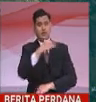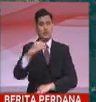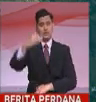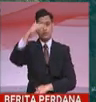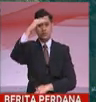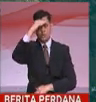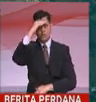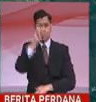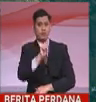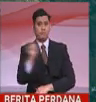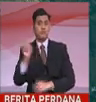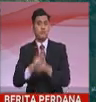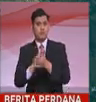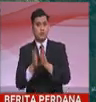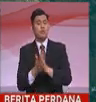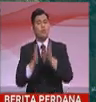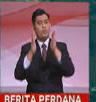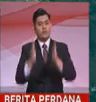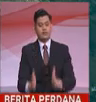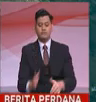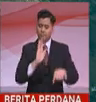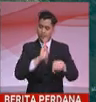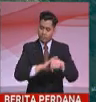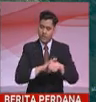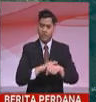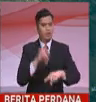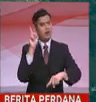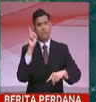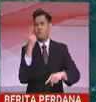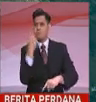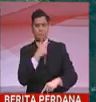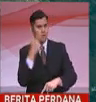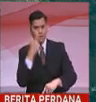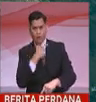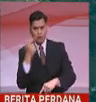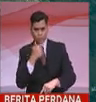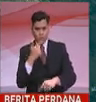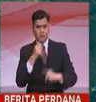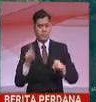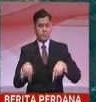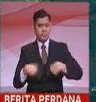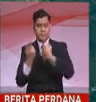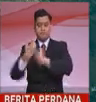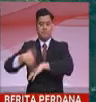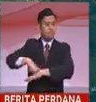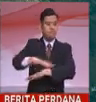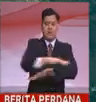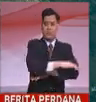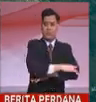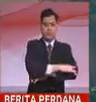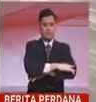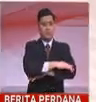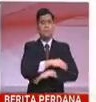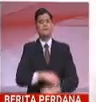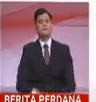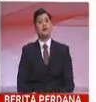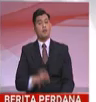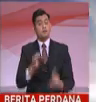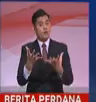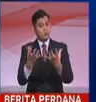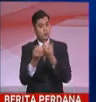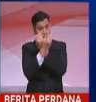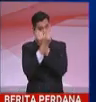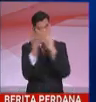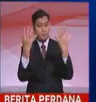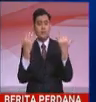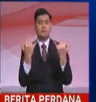ramai yang dinasihatkan agar tidak turun ke laut dan tidak menghampiri kawasan pantai. Dan bagi anda untuk mendapatkan informasi yang